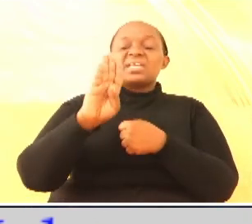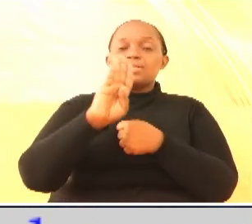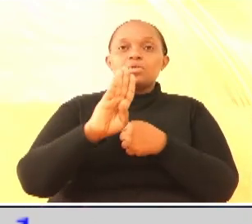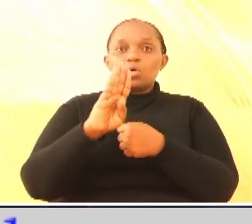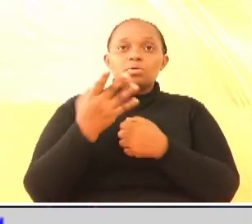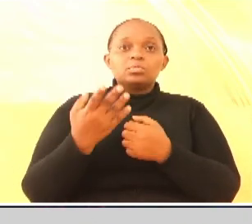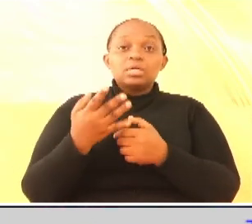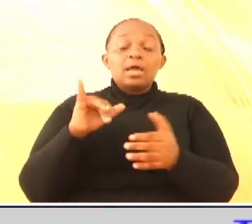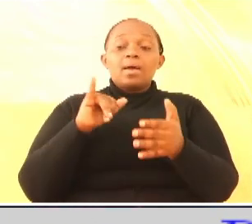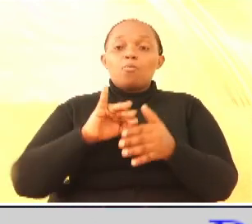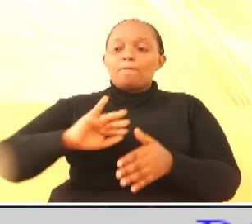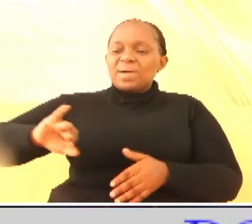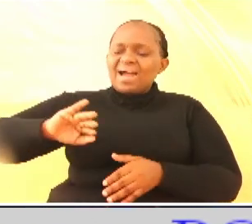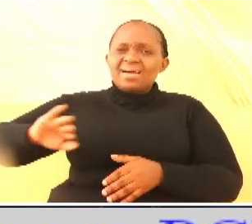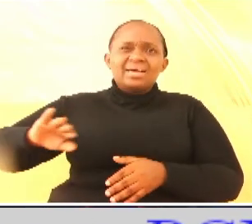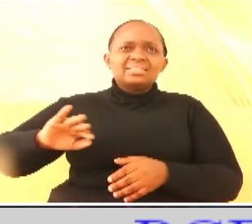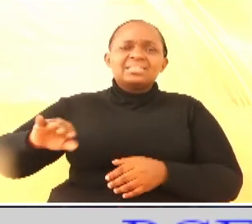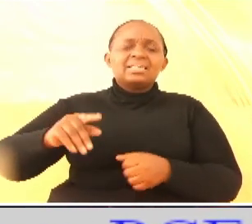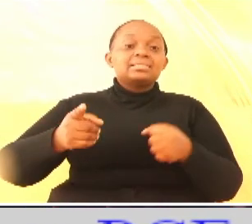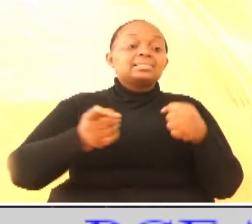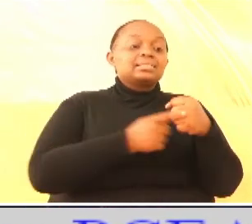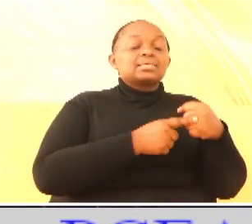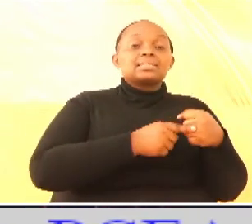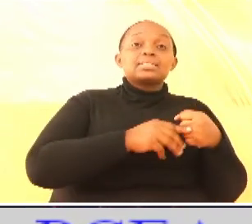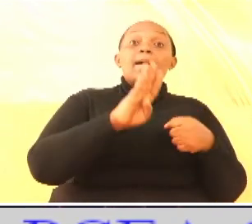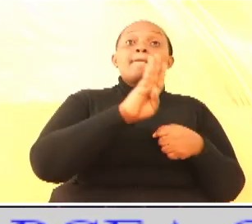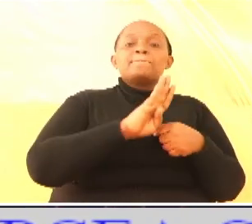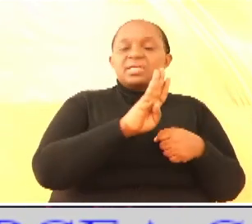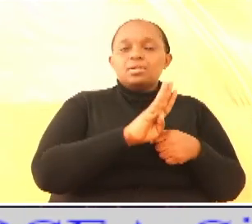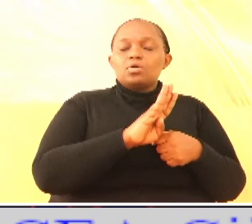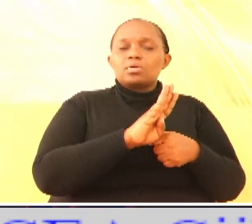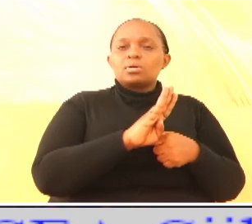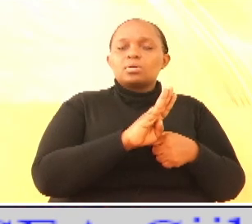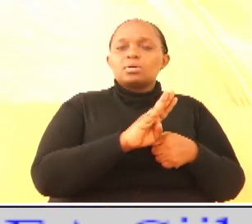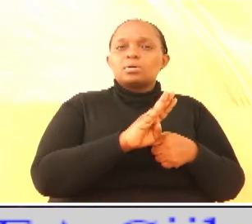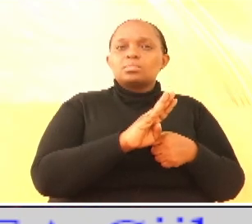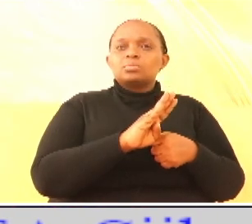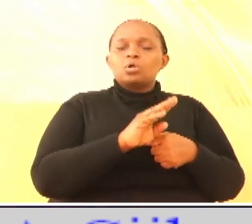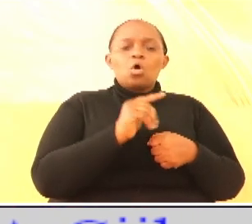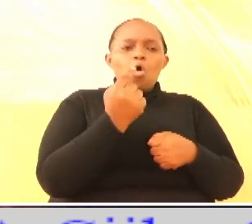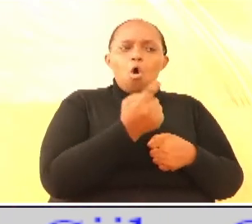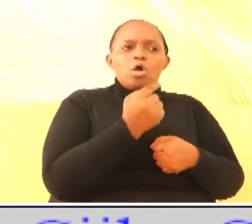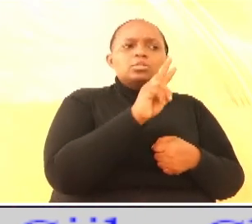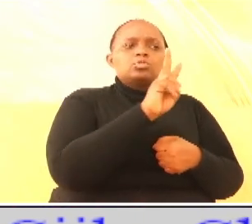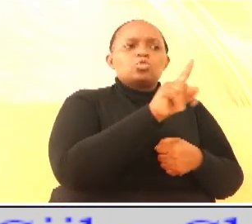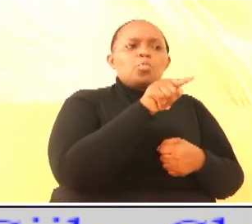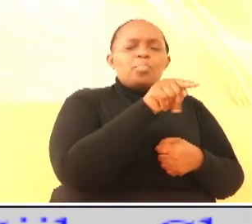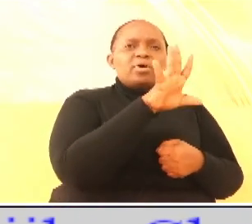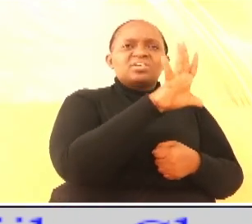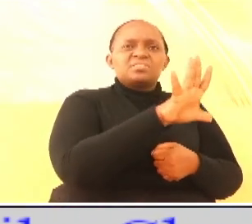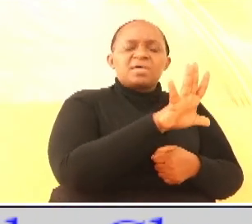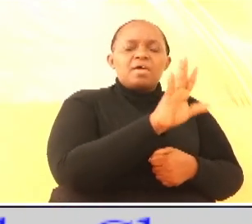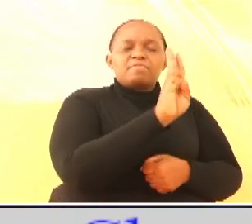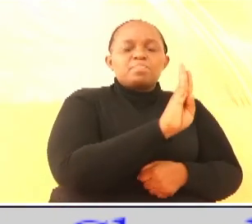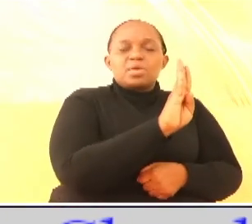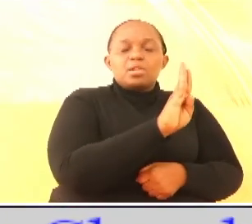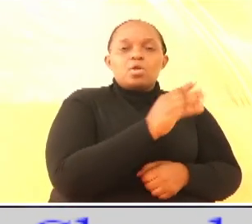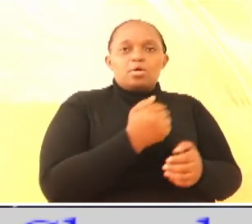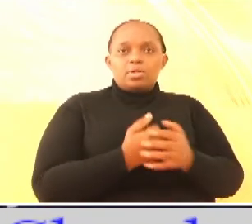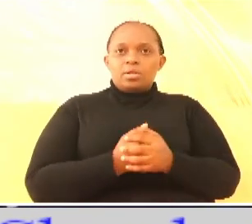turutu yetemu no, bilioni nyanya. Lakini 2.5 diyo pekee ambao ni Wakristo. Yesu akirudi wakati kama huu, zaidi